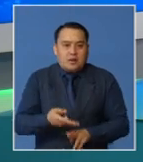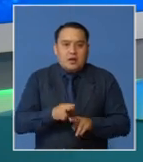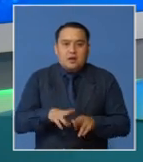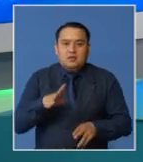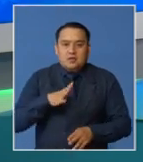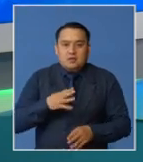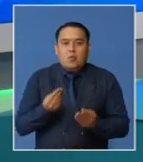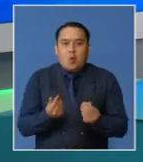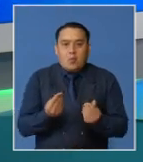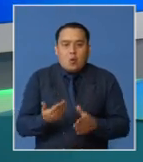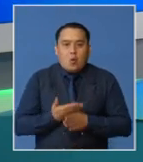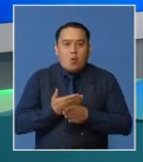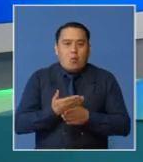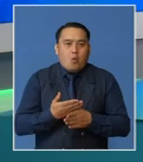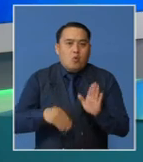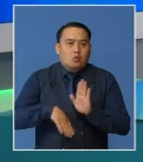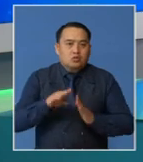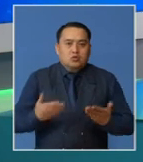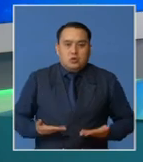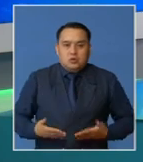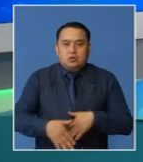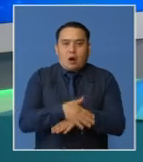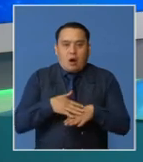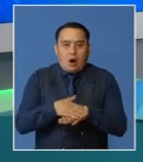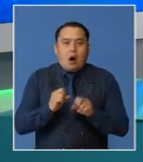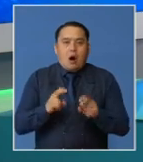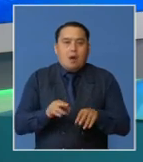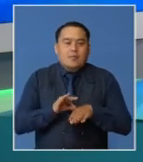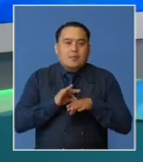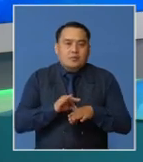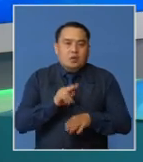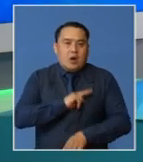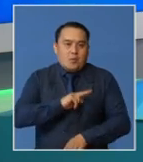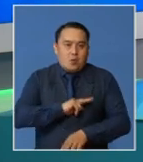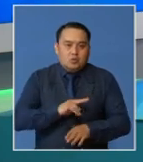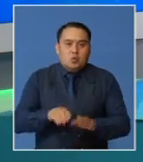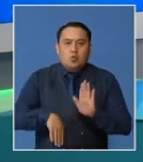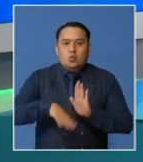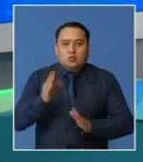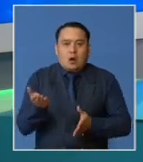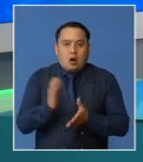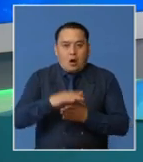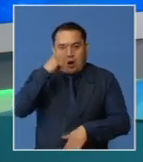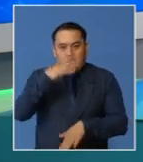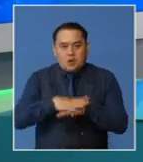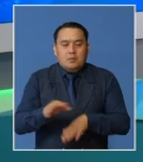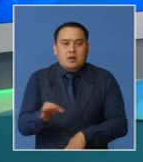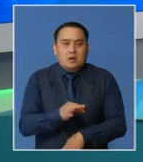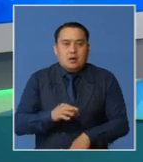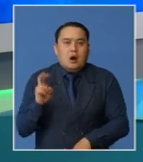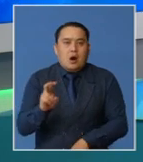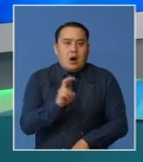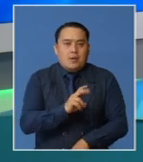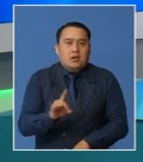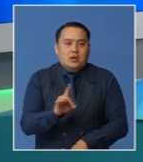тенге. Средства помогут значительно улучшить жизнь населения. Как продвигаются работы в этом направлении, узнавал лично аким области во время объезда